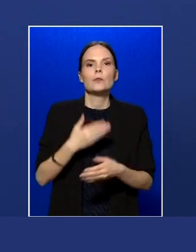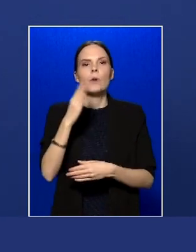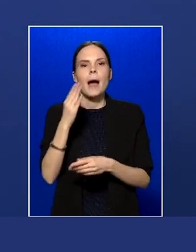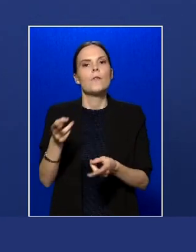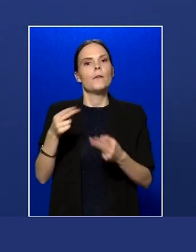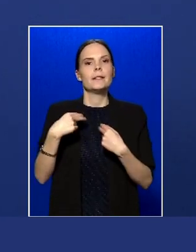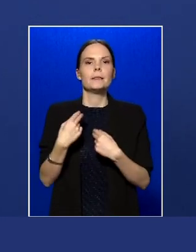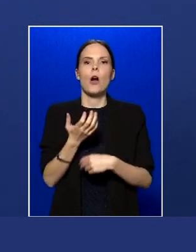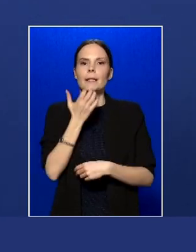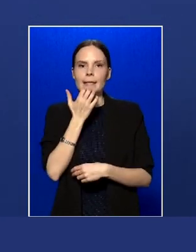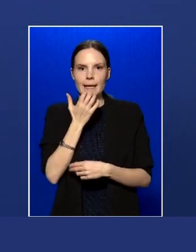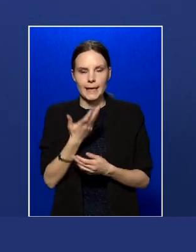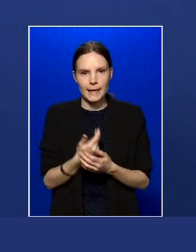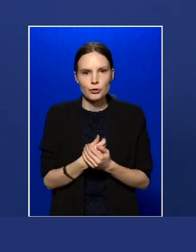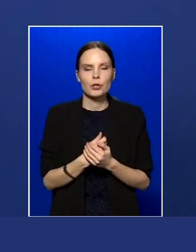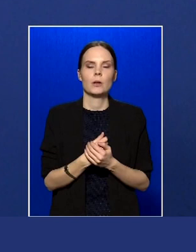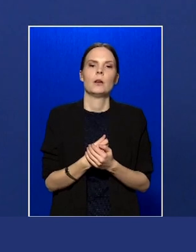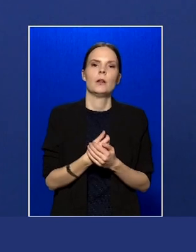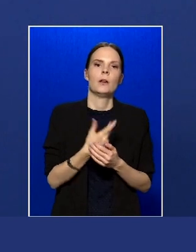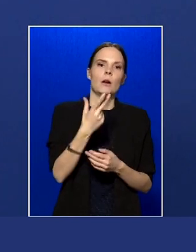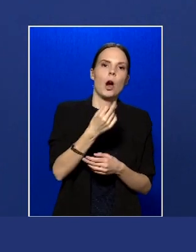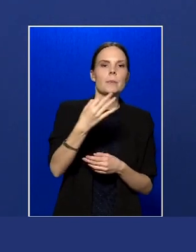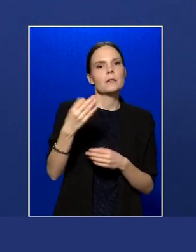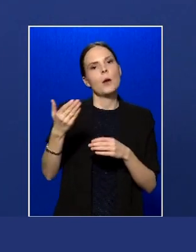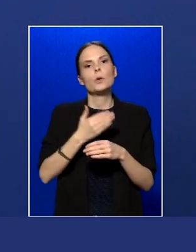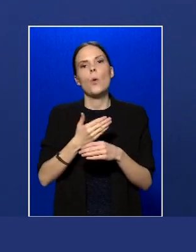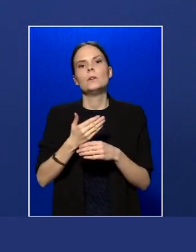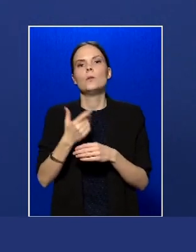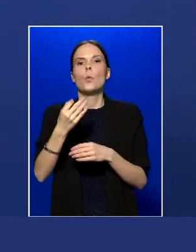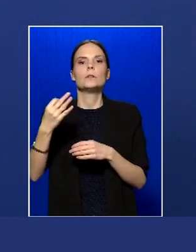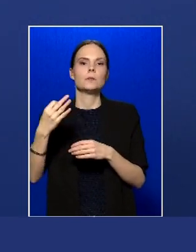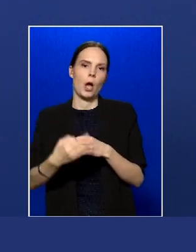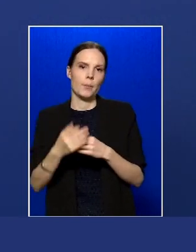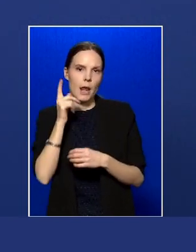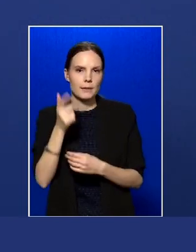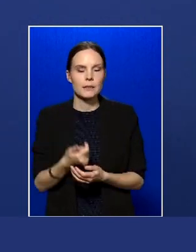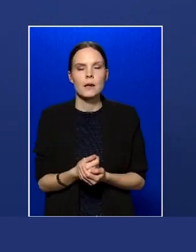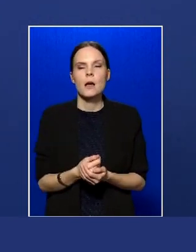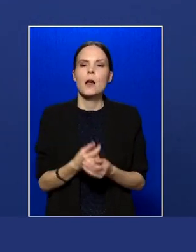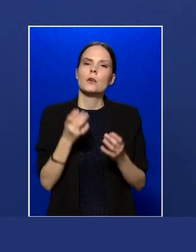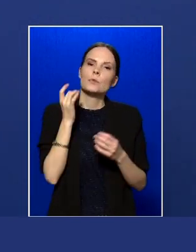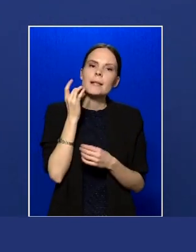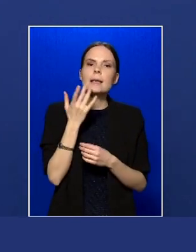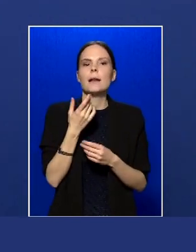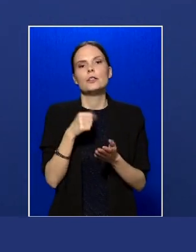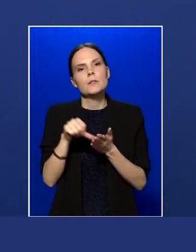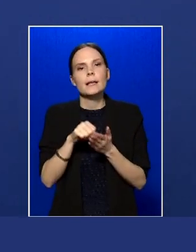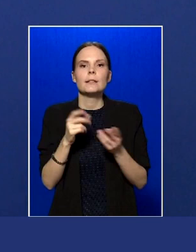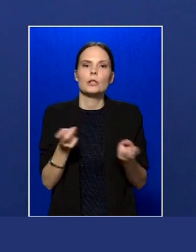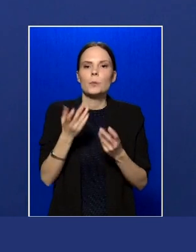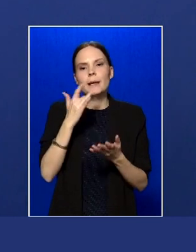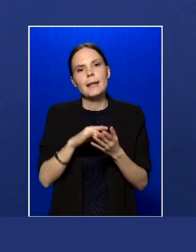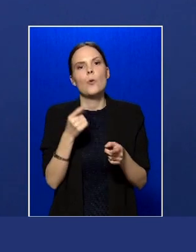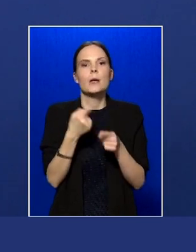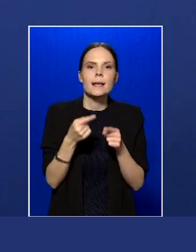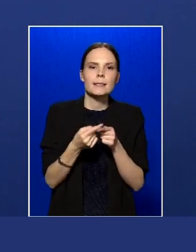napról 30 napra, megbízható adózónak 30 napról 20 napra. Speciális fizetési könnyítéseket vezetünk be, részletfizetés,